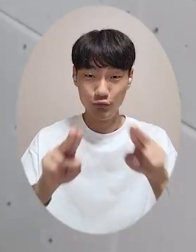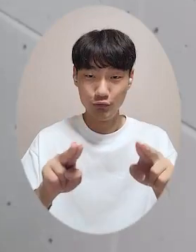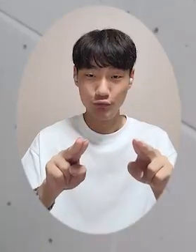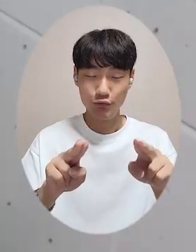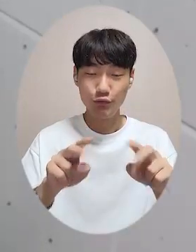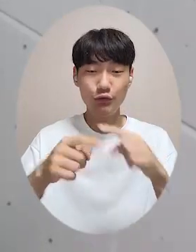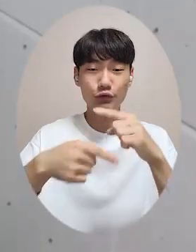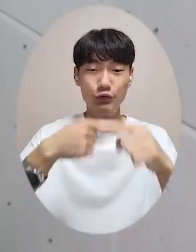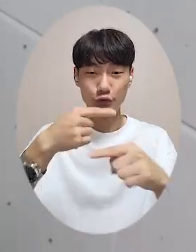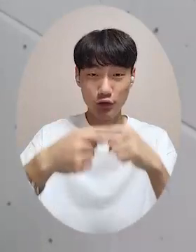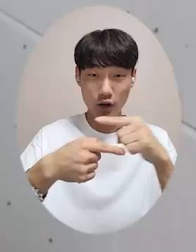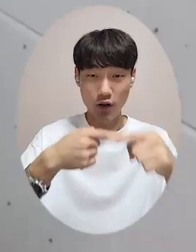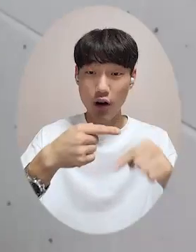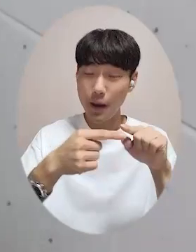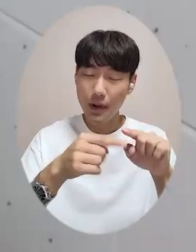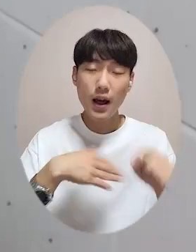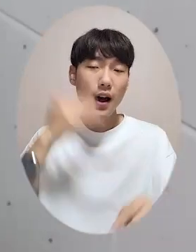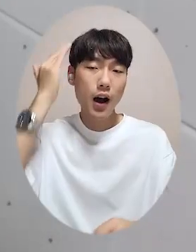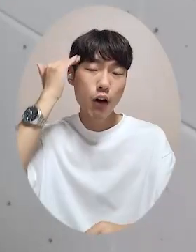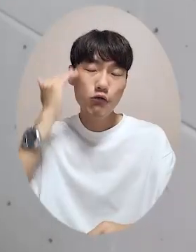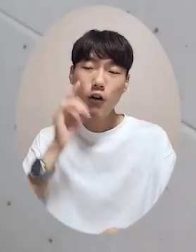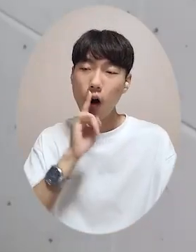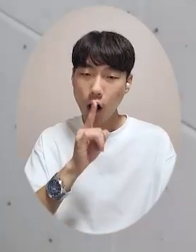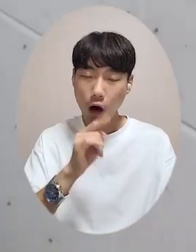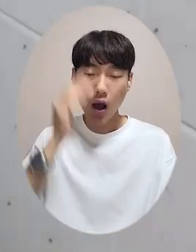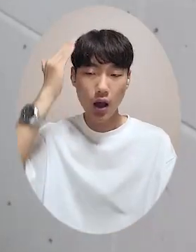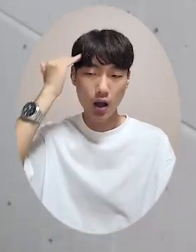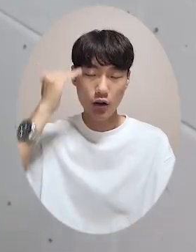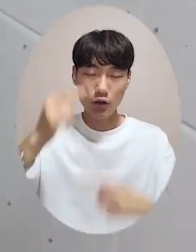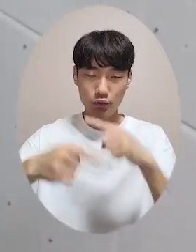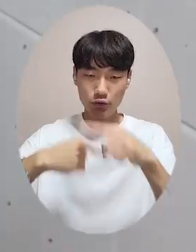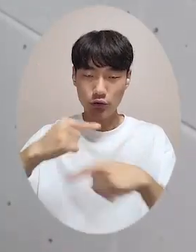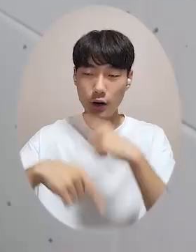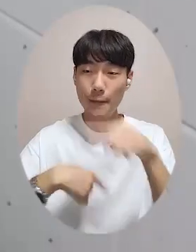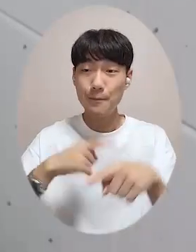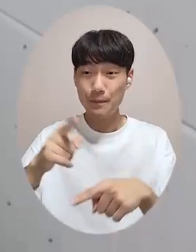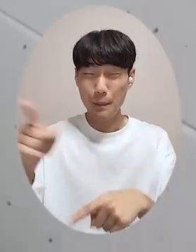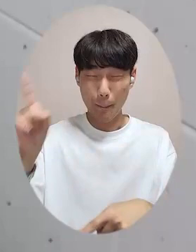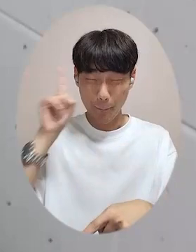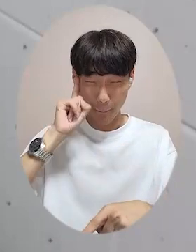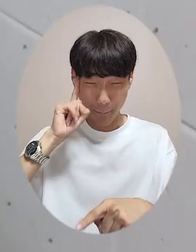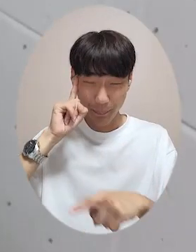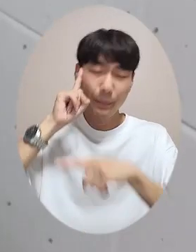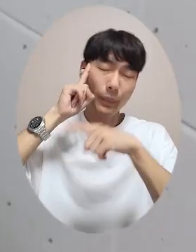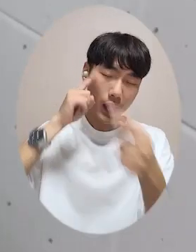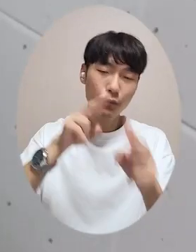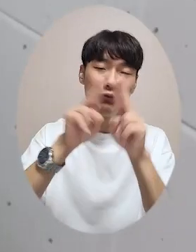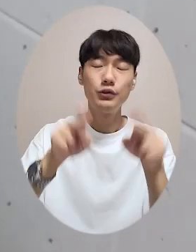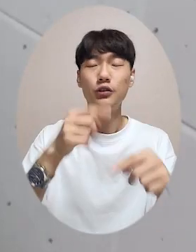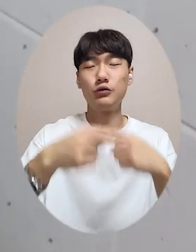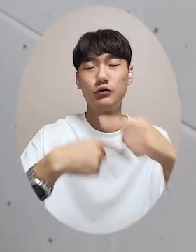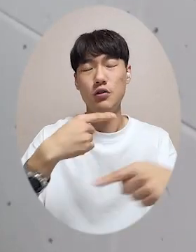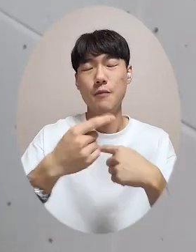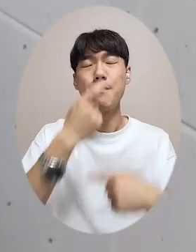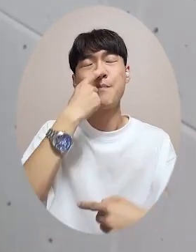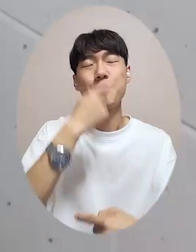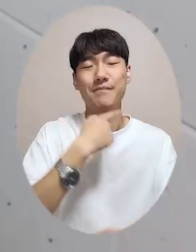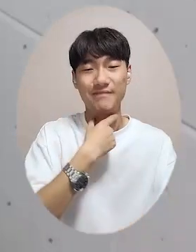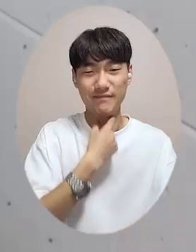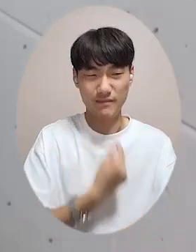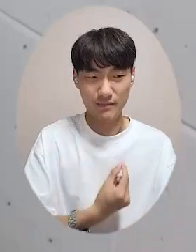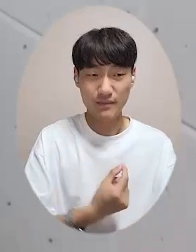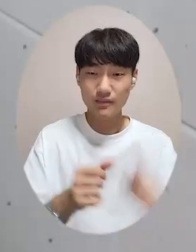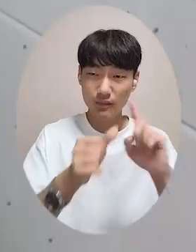이제 한국서랑 한국어를 마스터한 상태에서 국제서를 배우고 영어도 조금씩 배우면서 이제